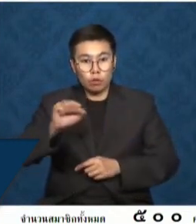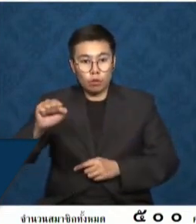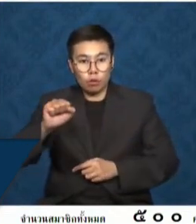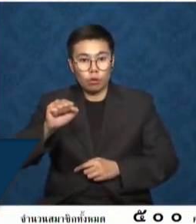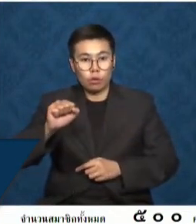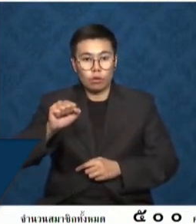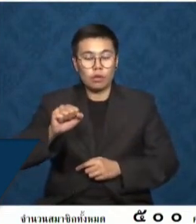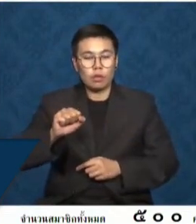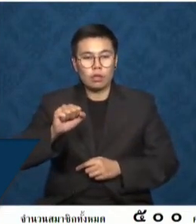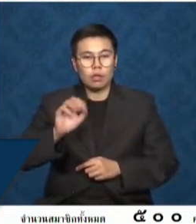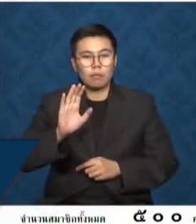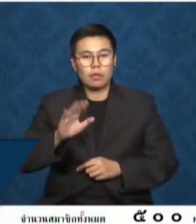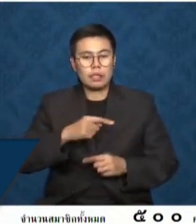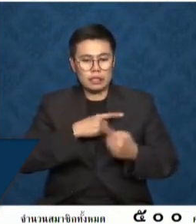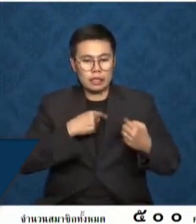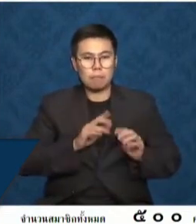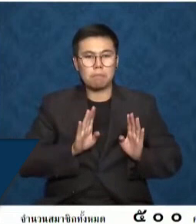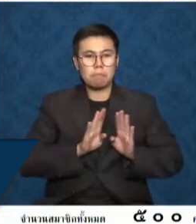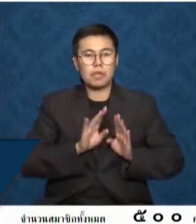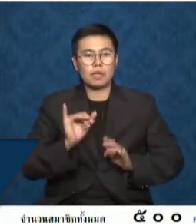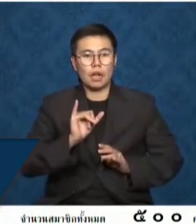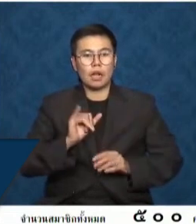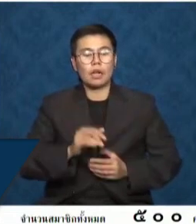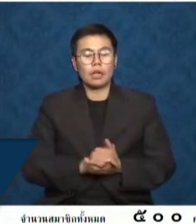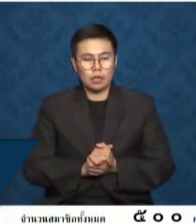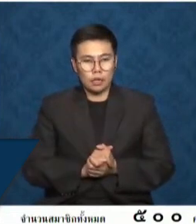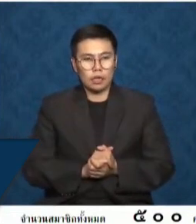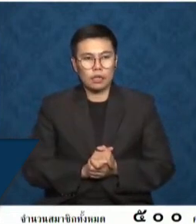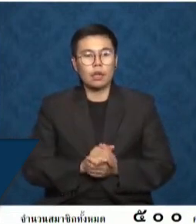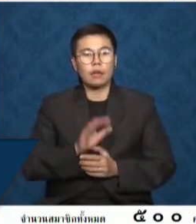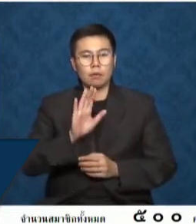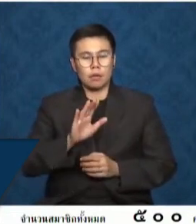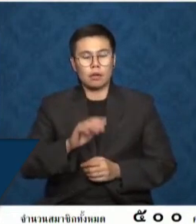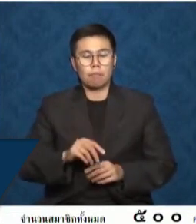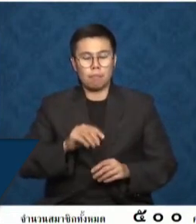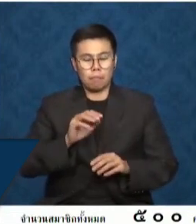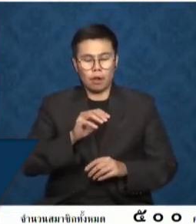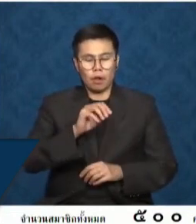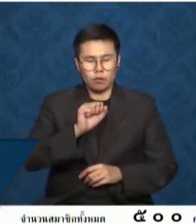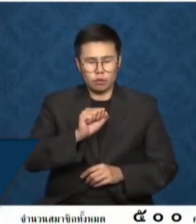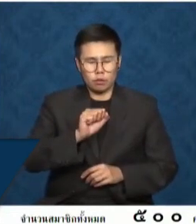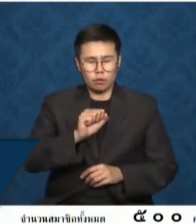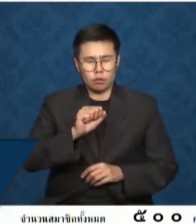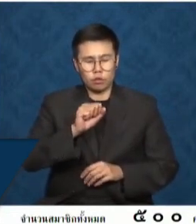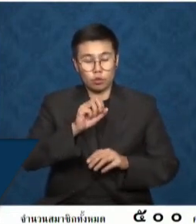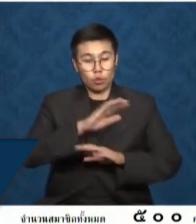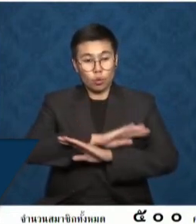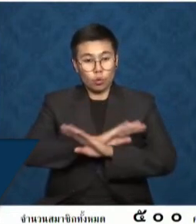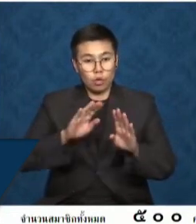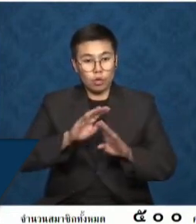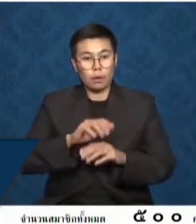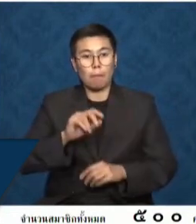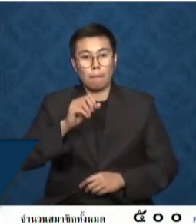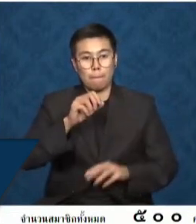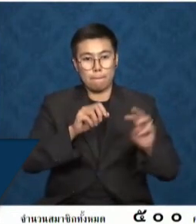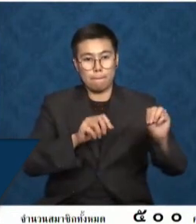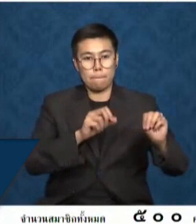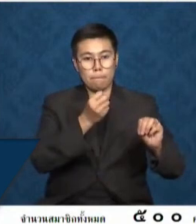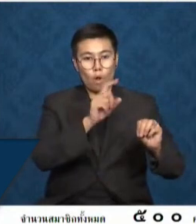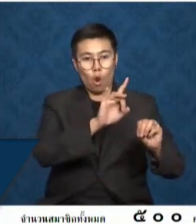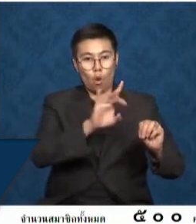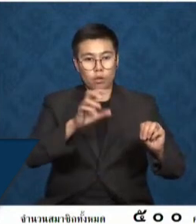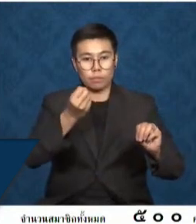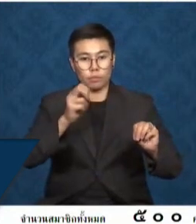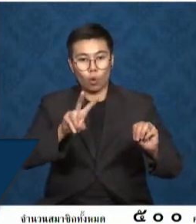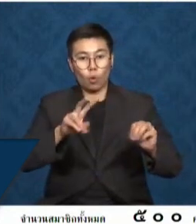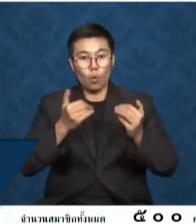เพิ่งปิดประตูการนิรโทษกรรมคดีมาตรา112โดยไม่ได้ฟังประชาชนเลยค่ะวันนี้วันแห่งความ